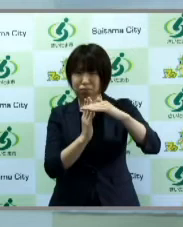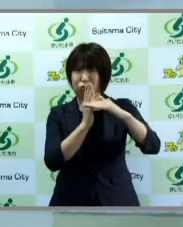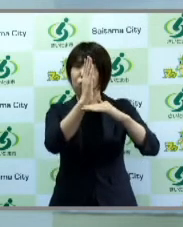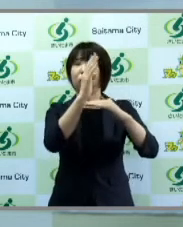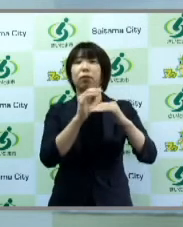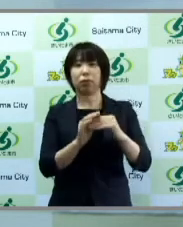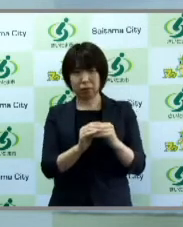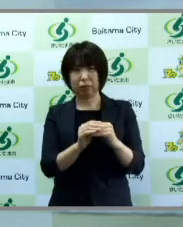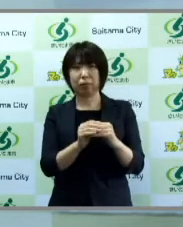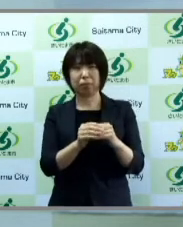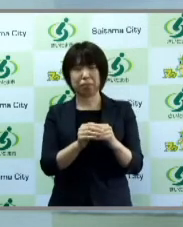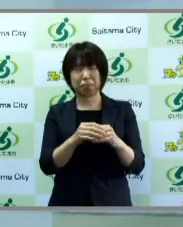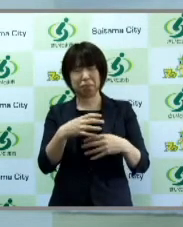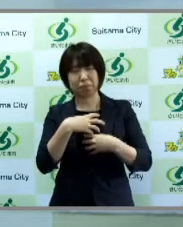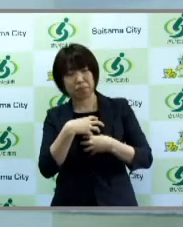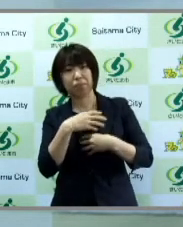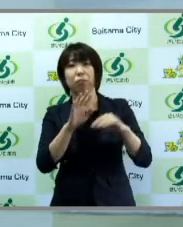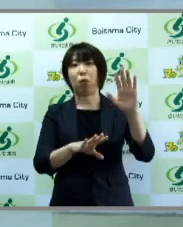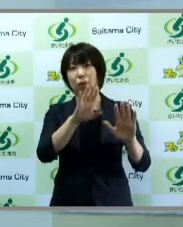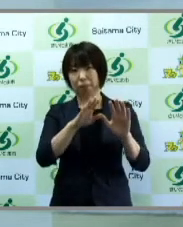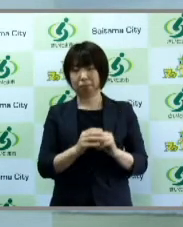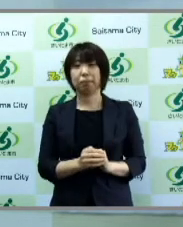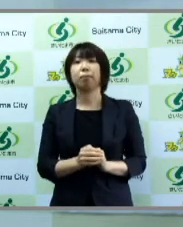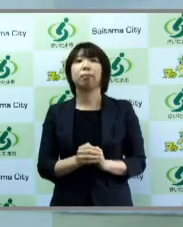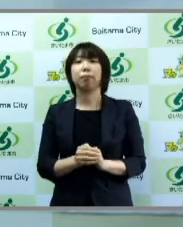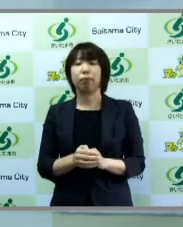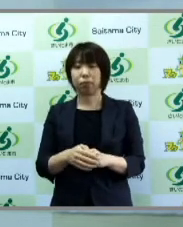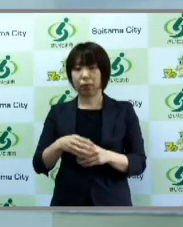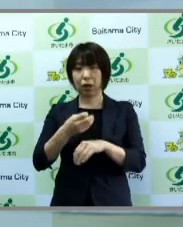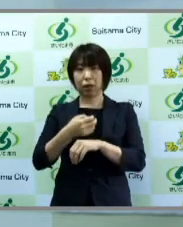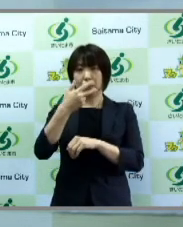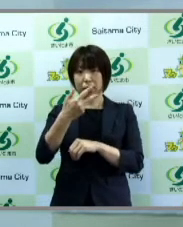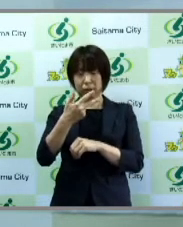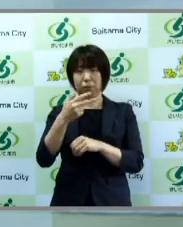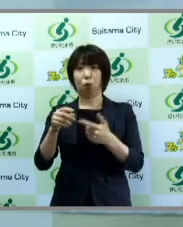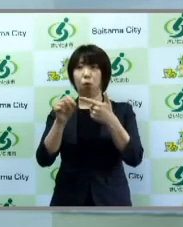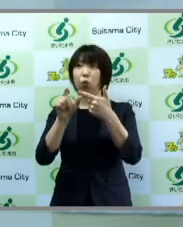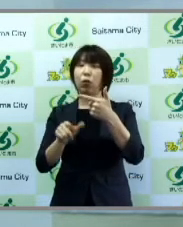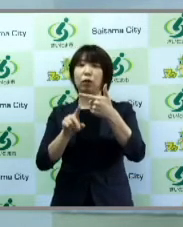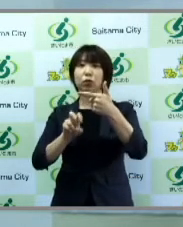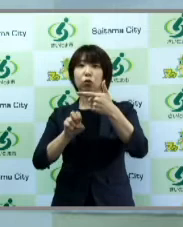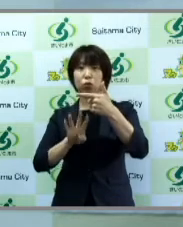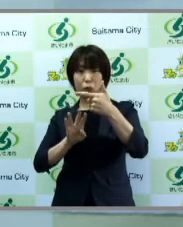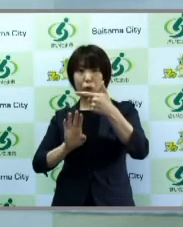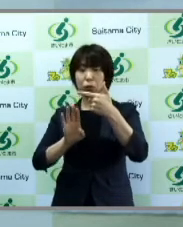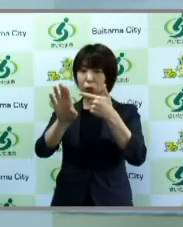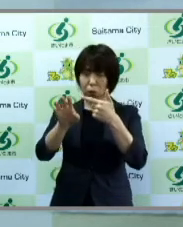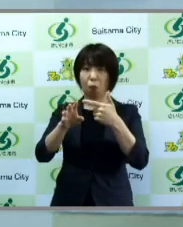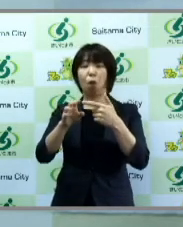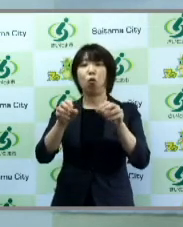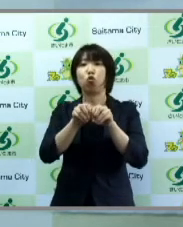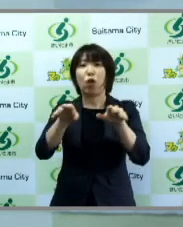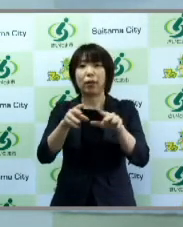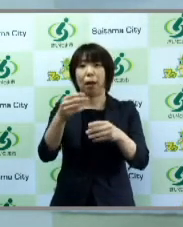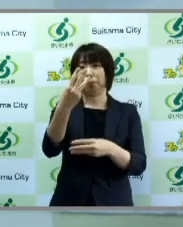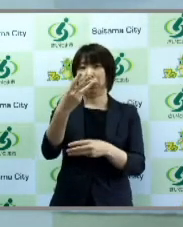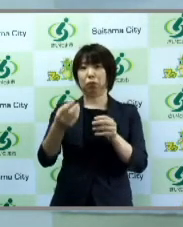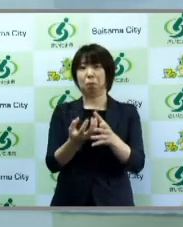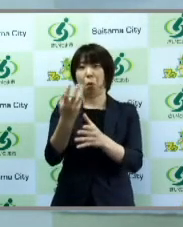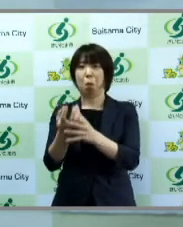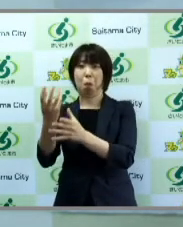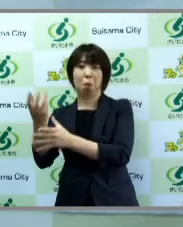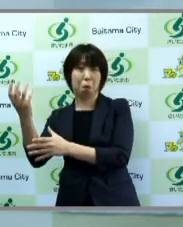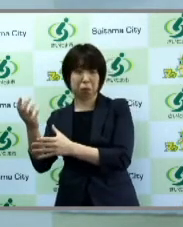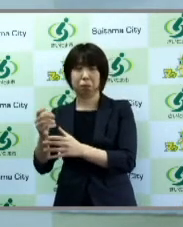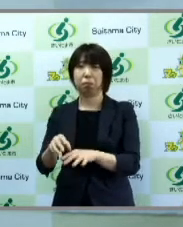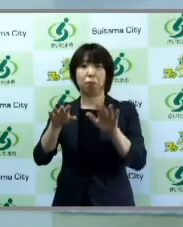加をしております。本市におきましても、6月26日以降に3件のクラスターが発生しており、今が感染拡大を